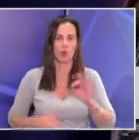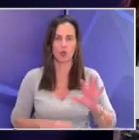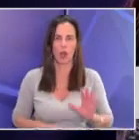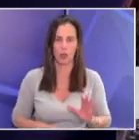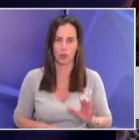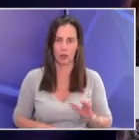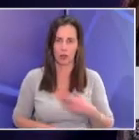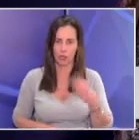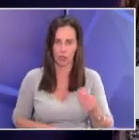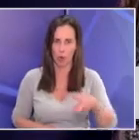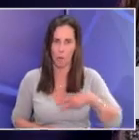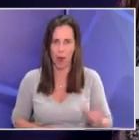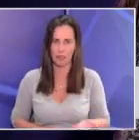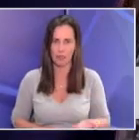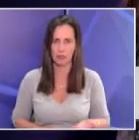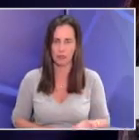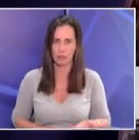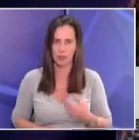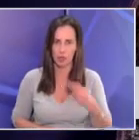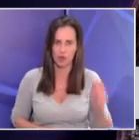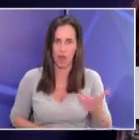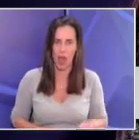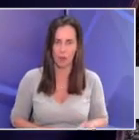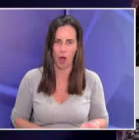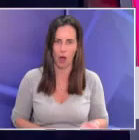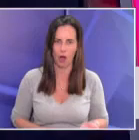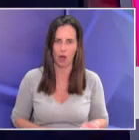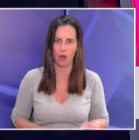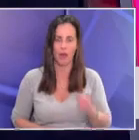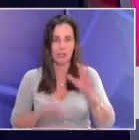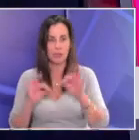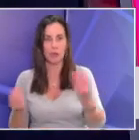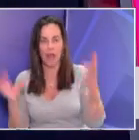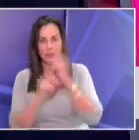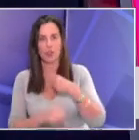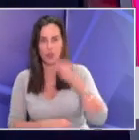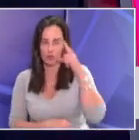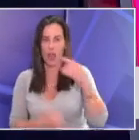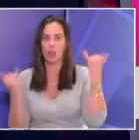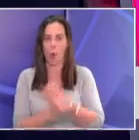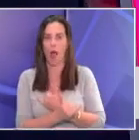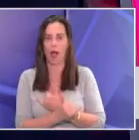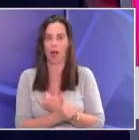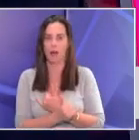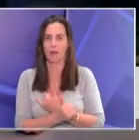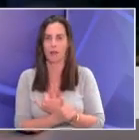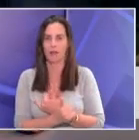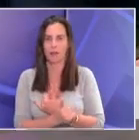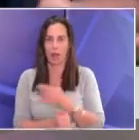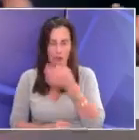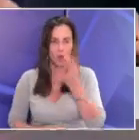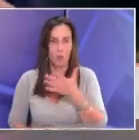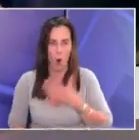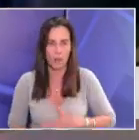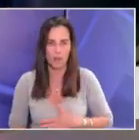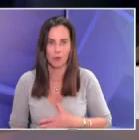שלו. אני אתן לו על זה פרס? לא, אבל אני... אני אשלם לו על זה? אבל זה בדיוק התפיסה שאני חושב שאת טועה בה. אבל את תשאלי אותו מה הוא רוצה.